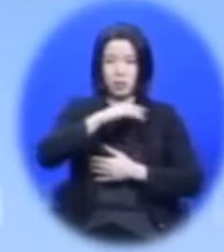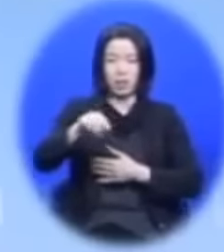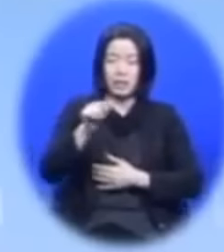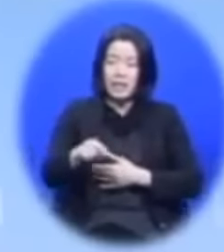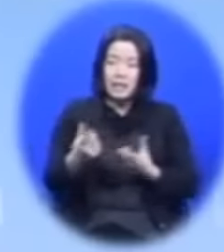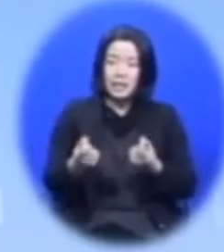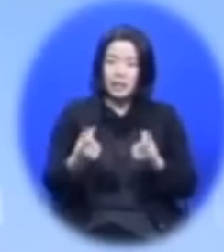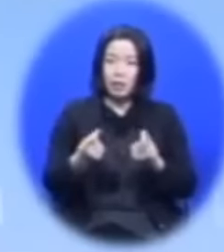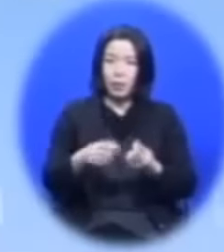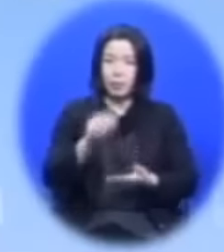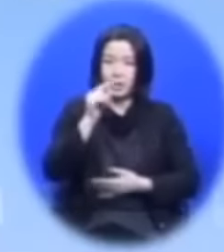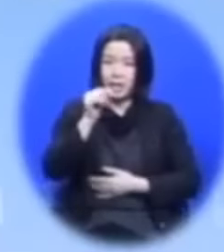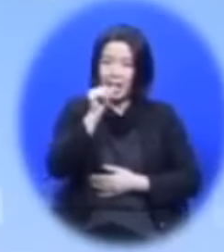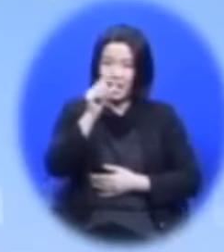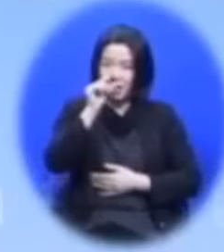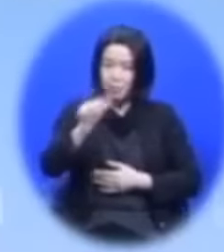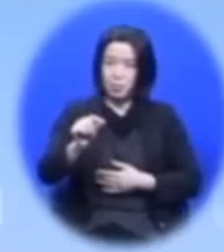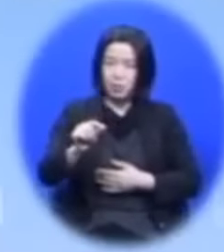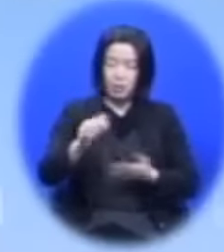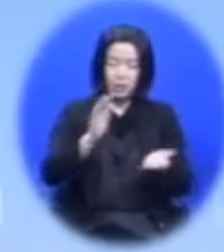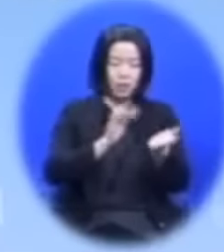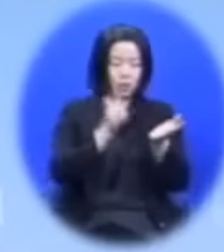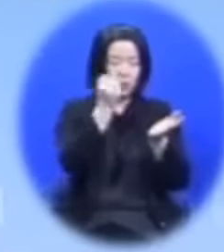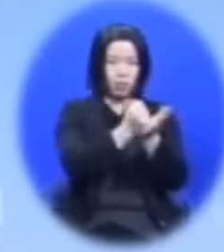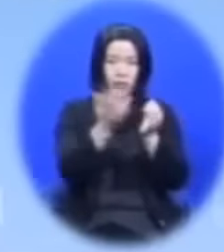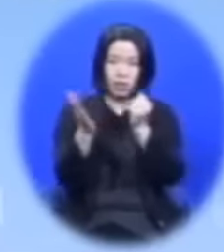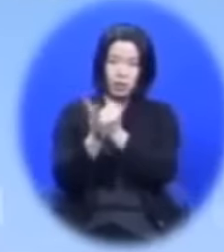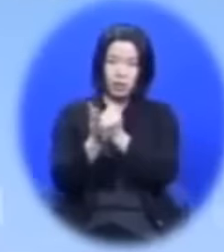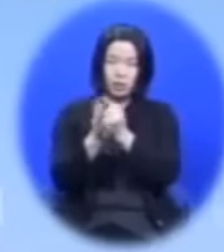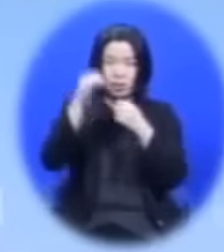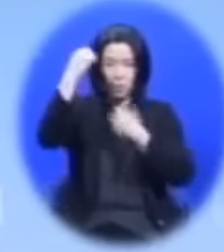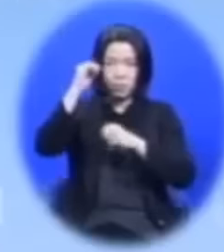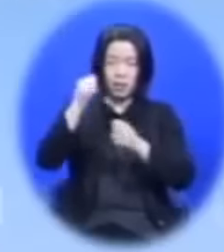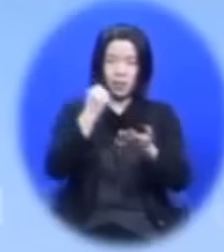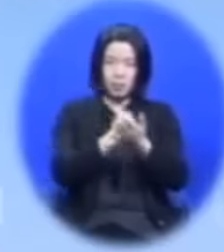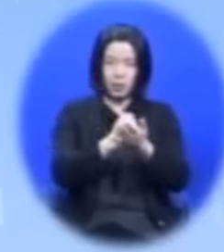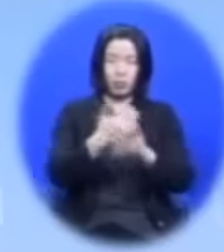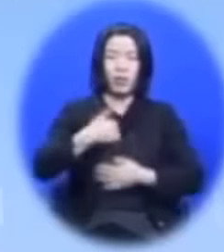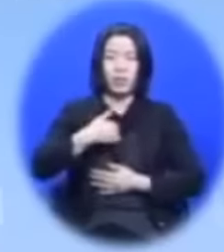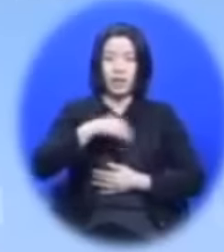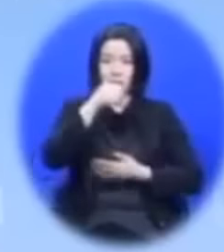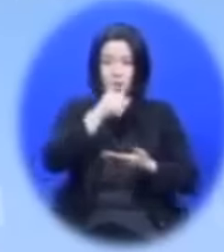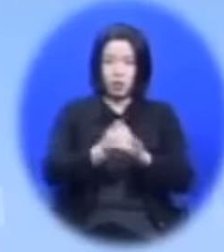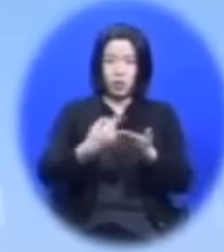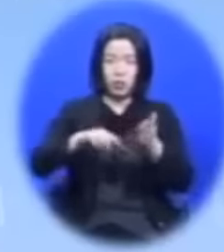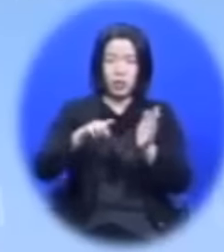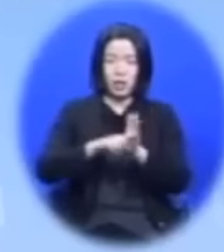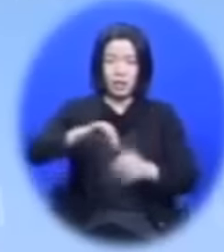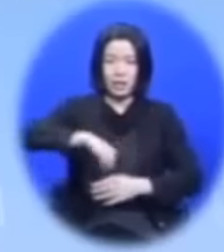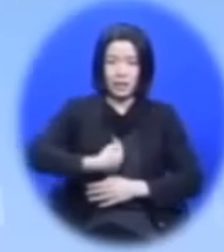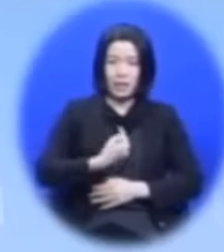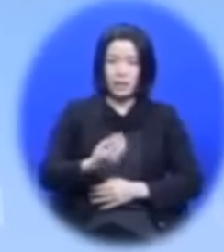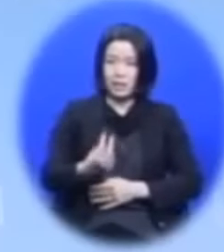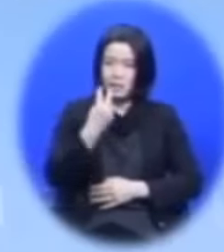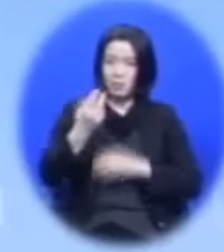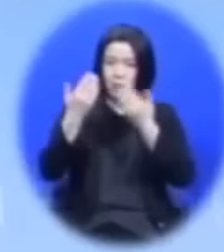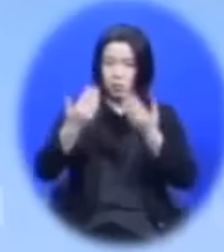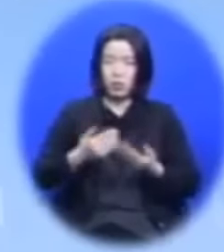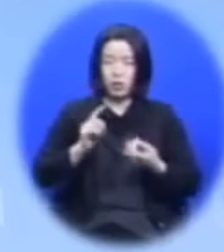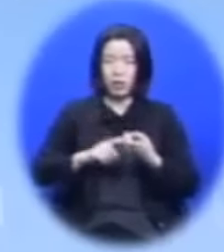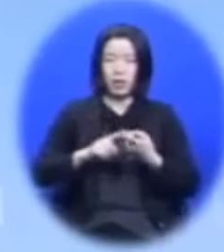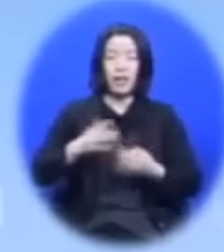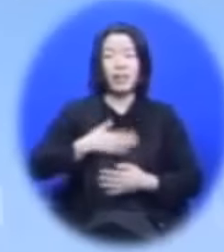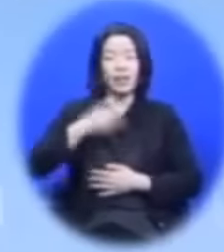이런 못에 손과 발에 못이 박히고 그리고 나의 죄를 위하여 당신의 생명을 주셨다는 것을